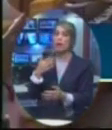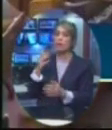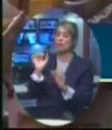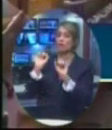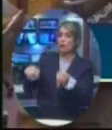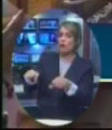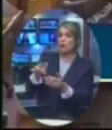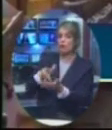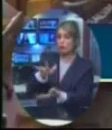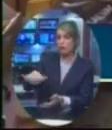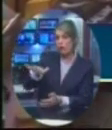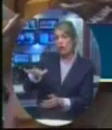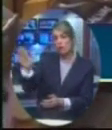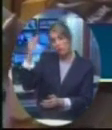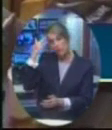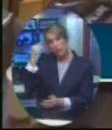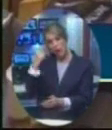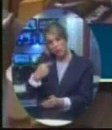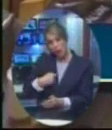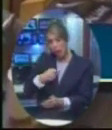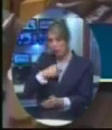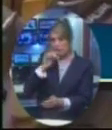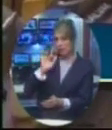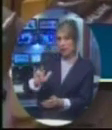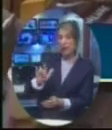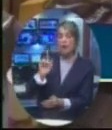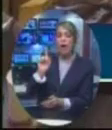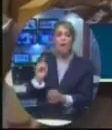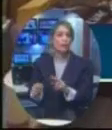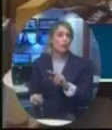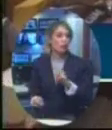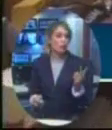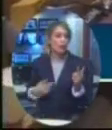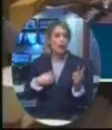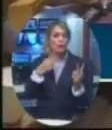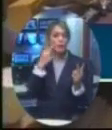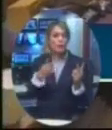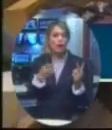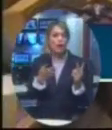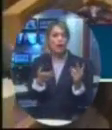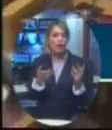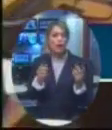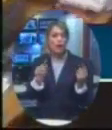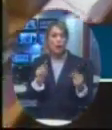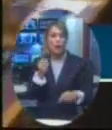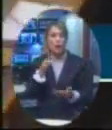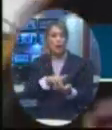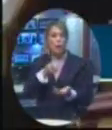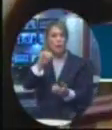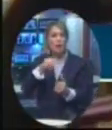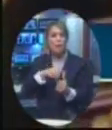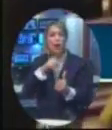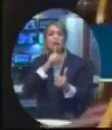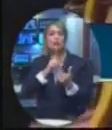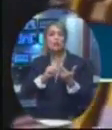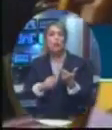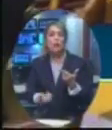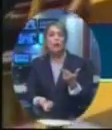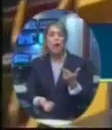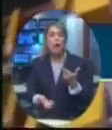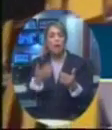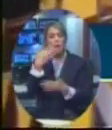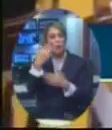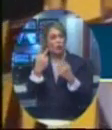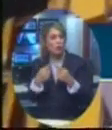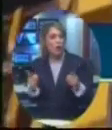את השקפותיי ודעותיי בעניין הזה. אבל כשאני מסתכל על מה שקורה במינמר, מה שקורה בסוריה, מה שקורה בעוד מדינות, מעשים